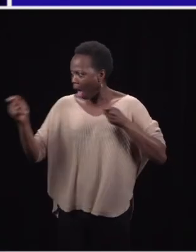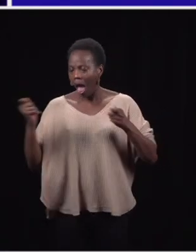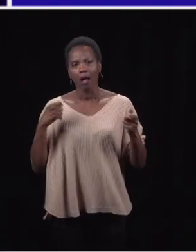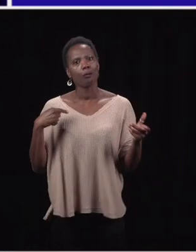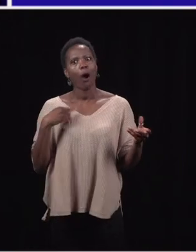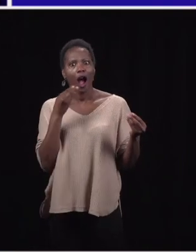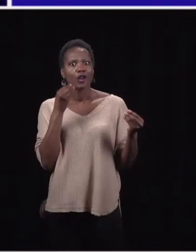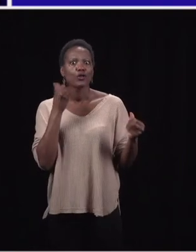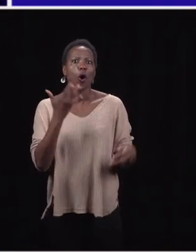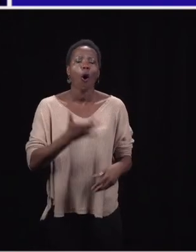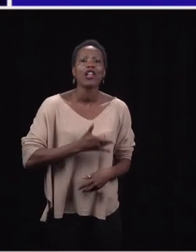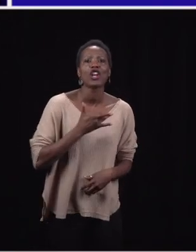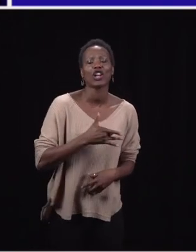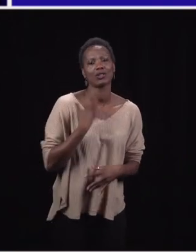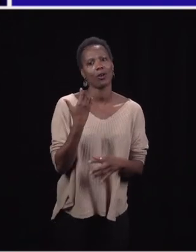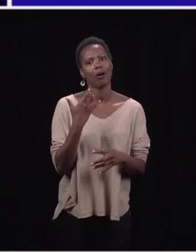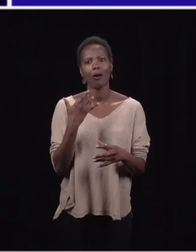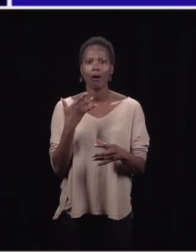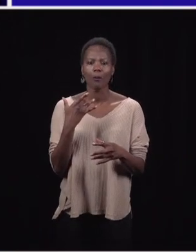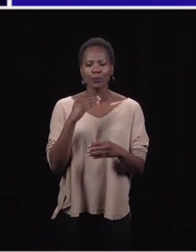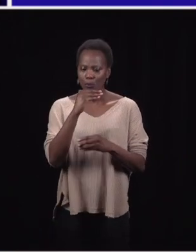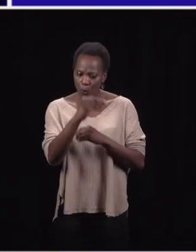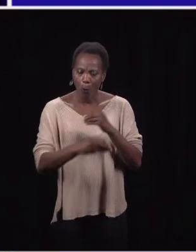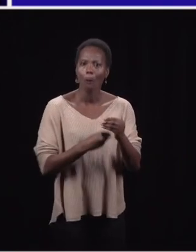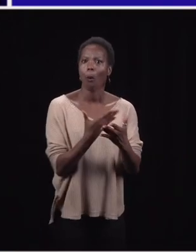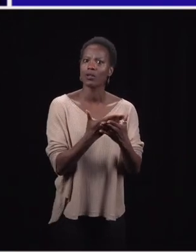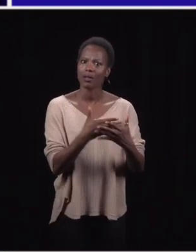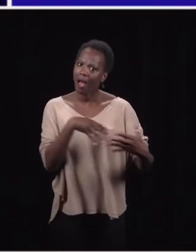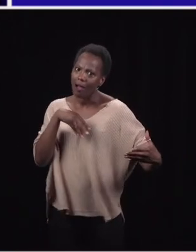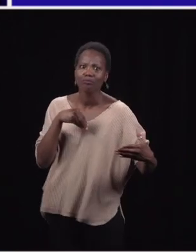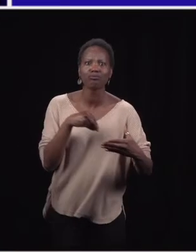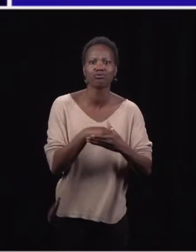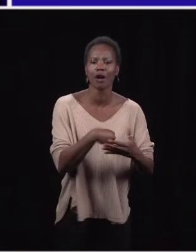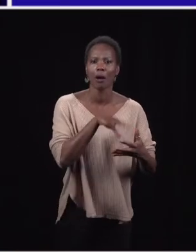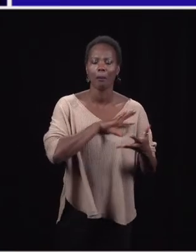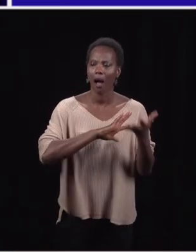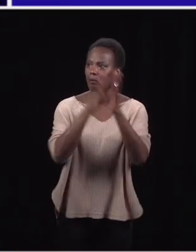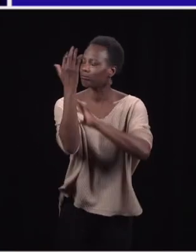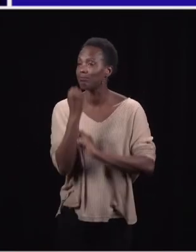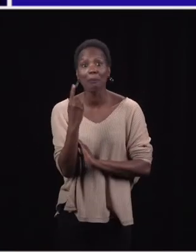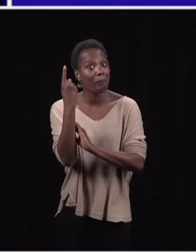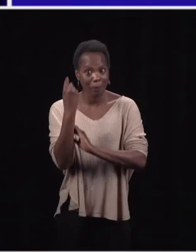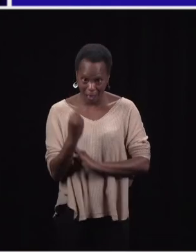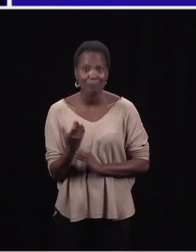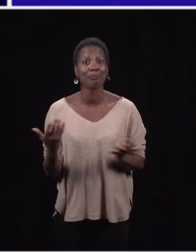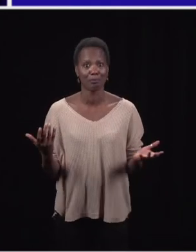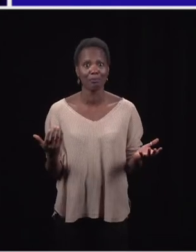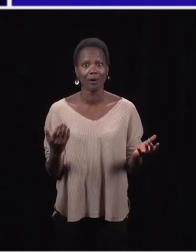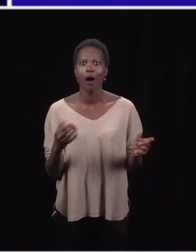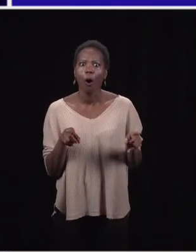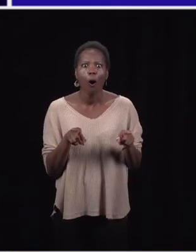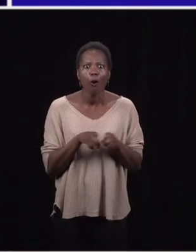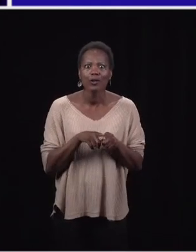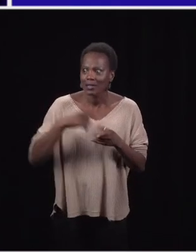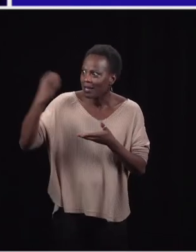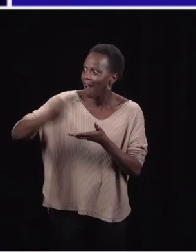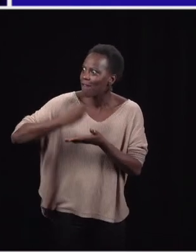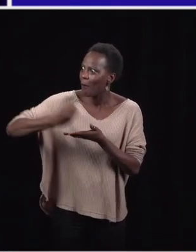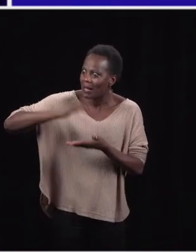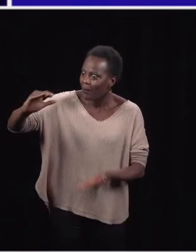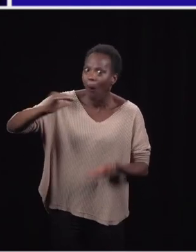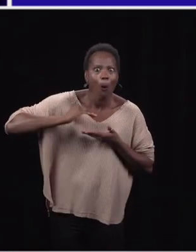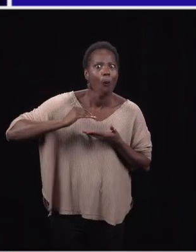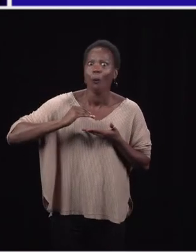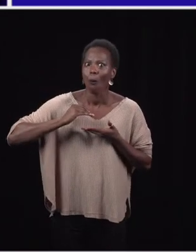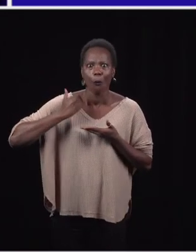d'étudier de travailler dans un domaine qui bouge aussi rapidement d'arriver à suivre tout ça à